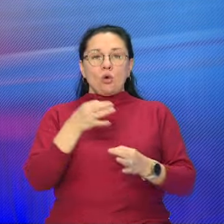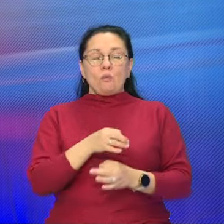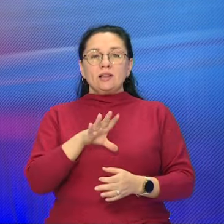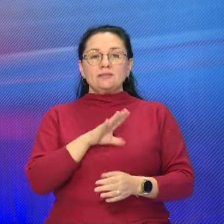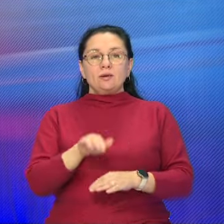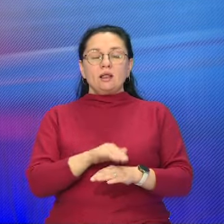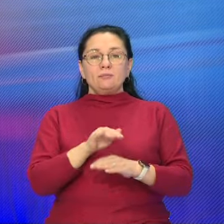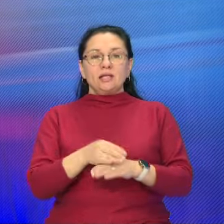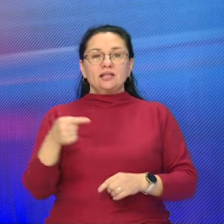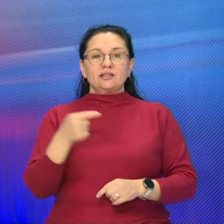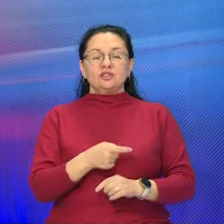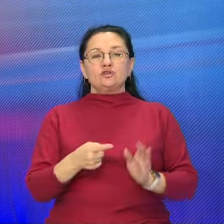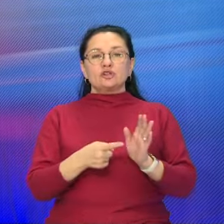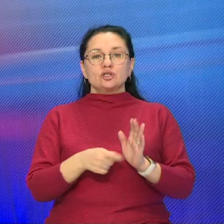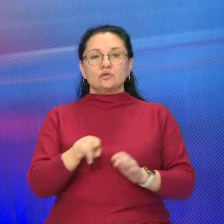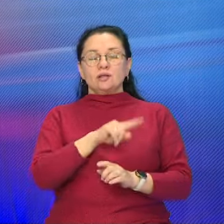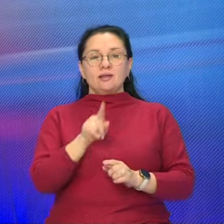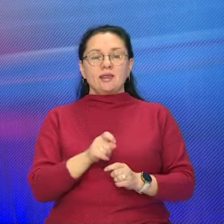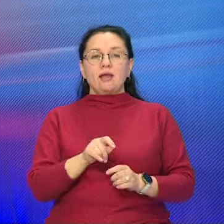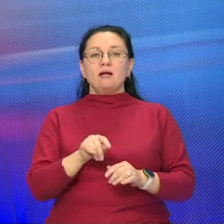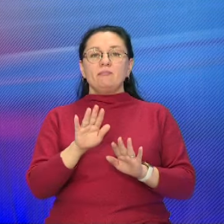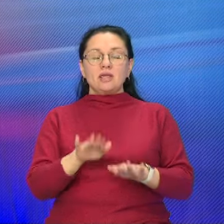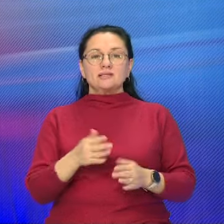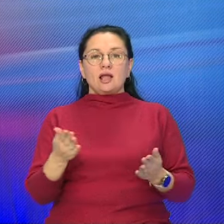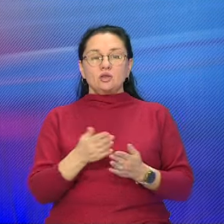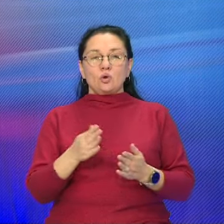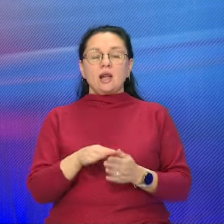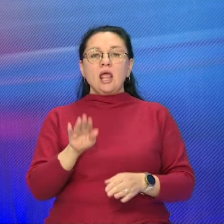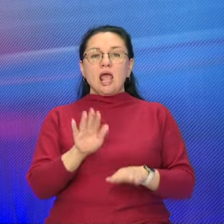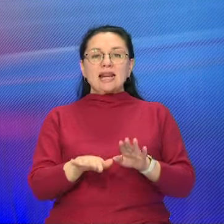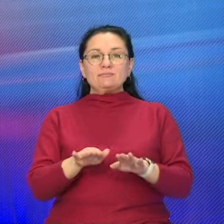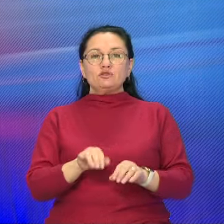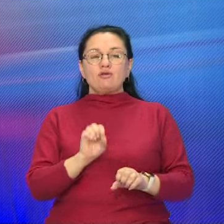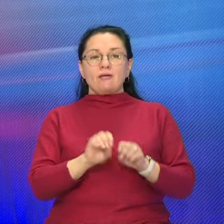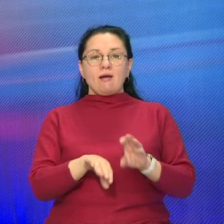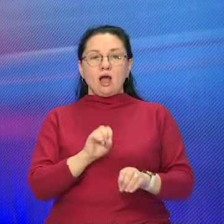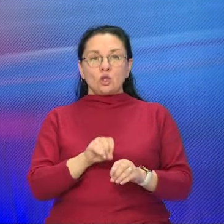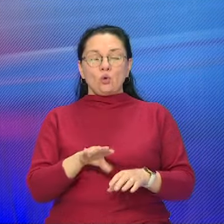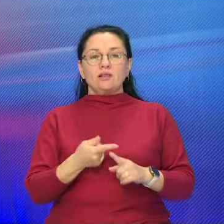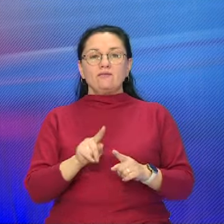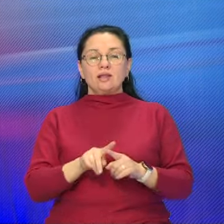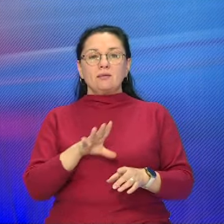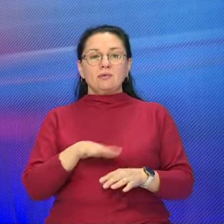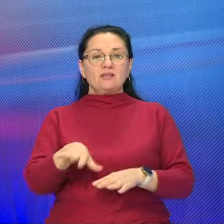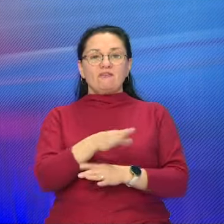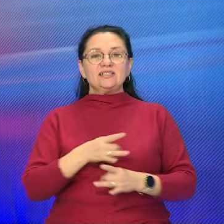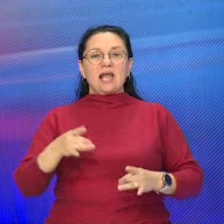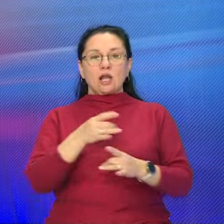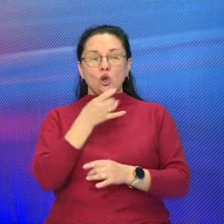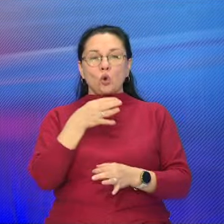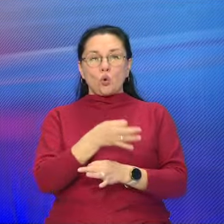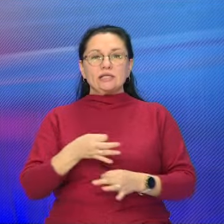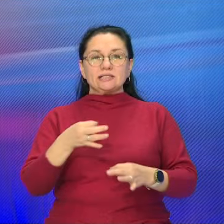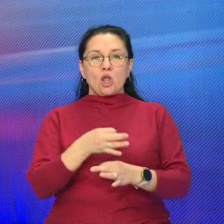выявлены 1600 несанкционованных мест размещения отходов. Такие есть во всех районах принимания. Протяг темы